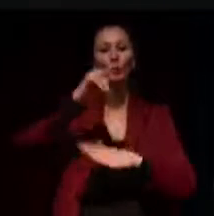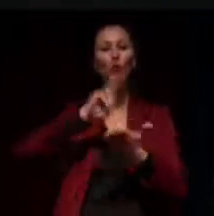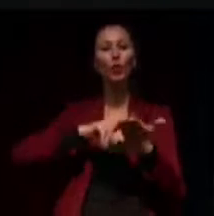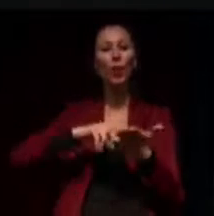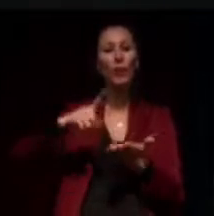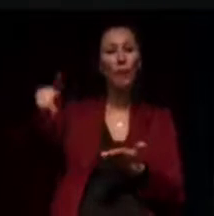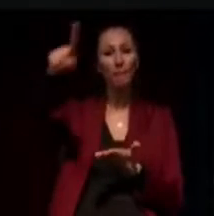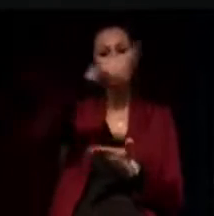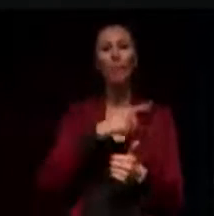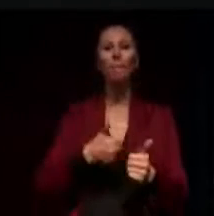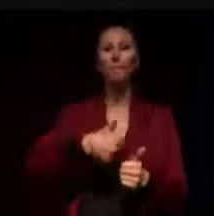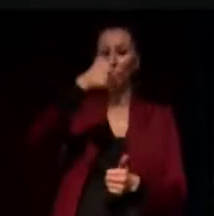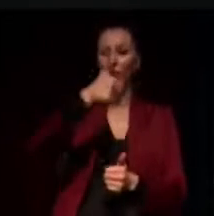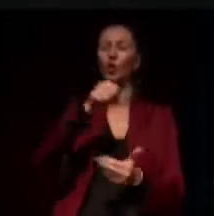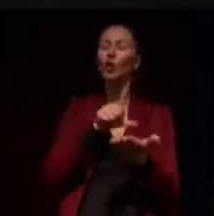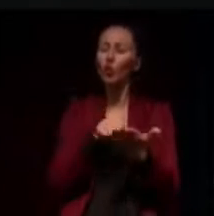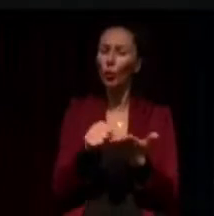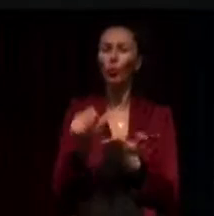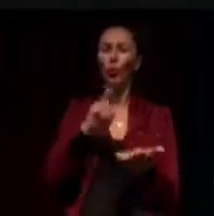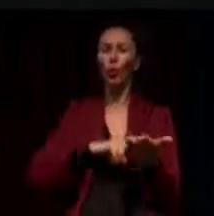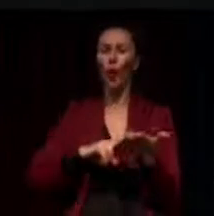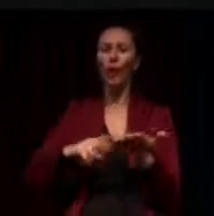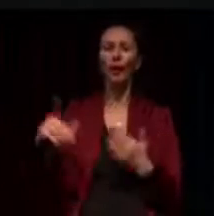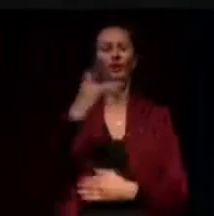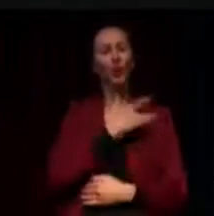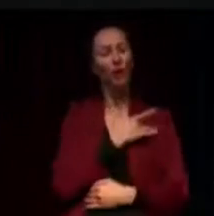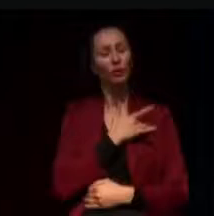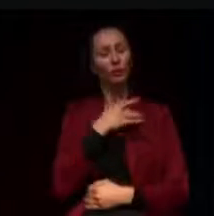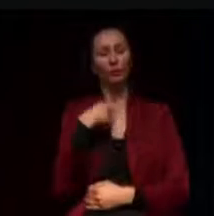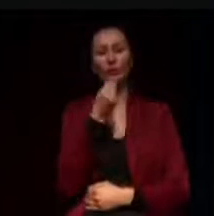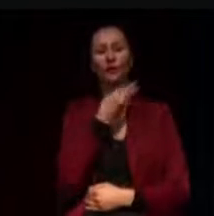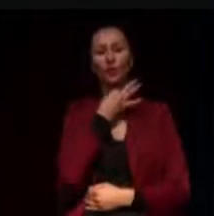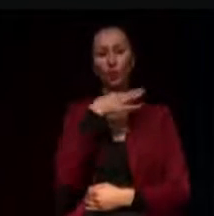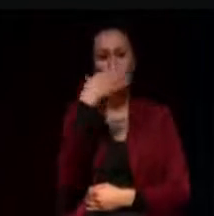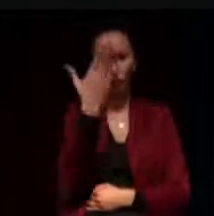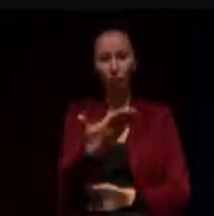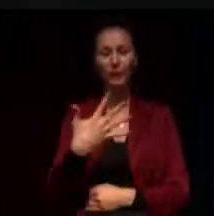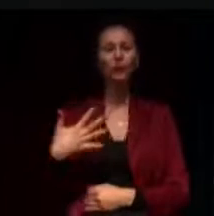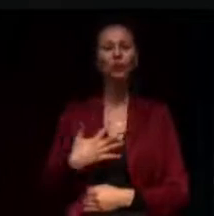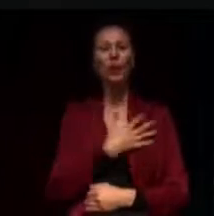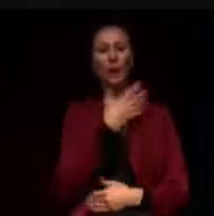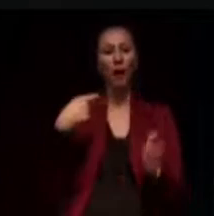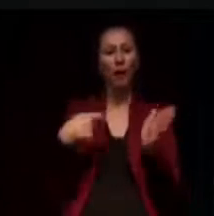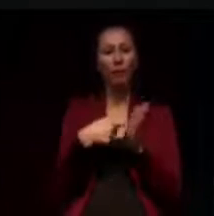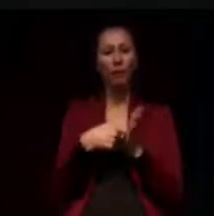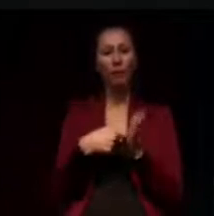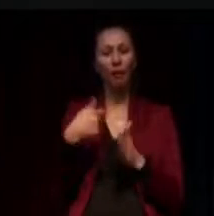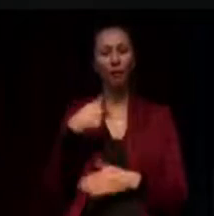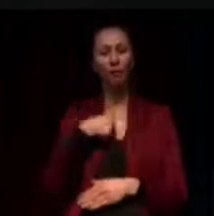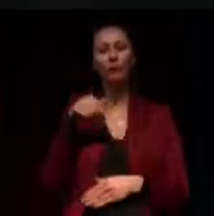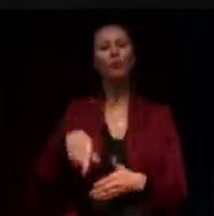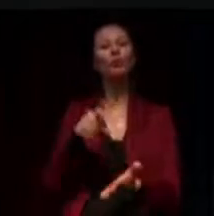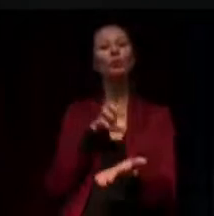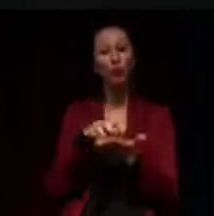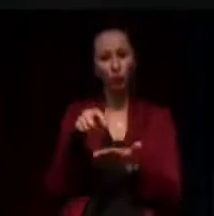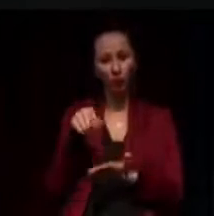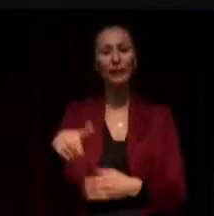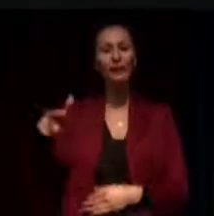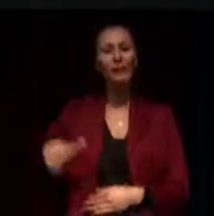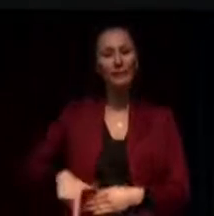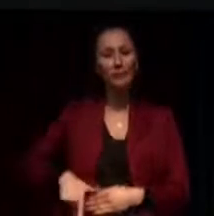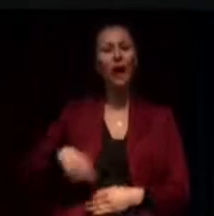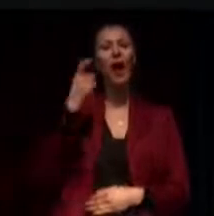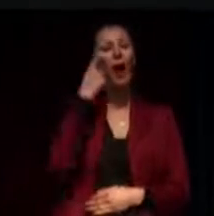üyelerimizin başta başkan olmak üzere tüm üyelerine canı gönülden teşekkür ediyorum. Cumhuriyet Halk Partisi adına bu bütçenin